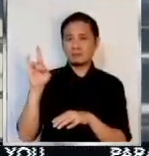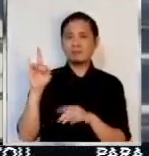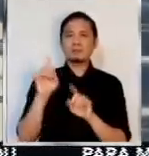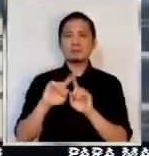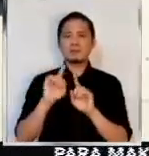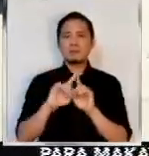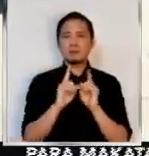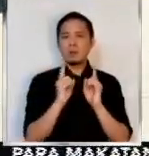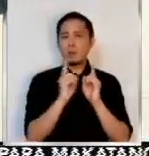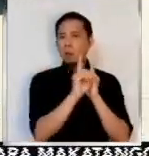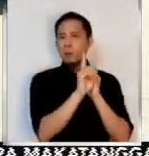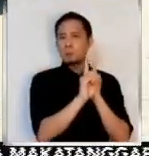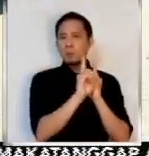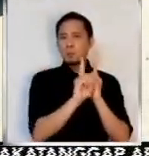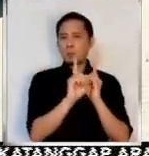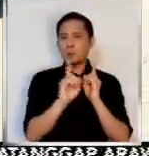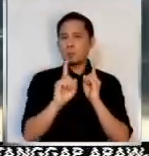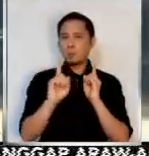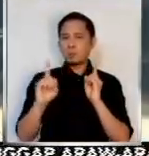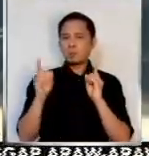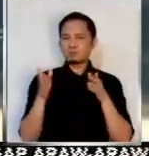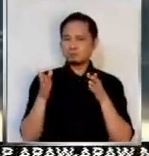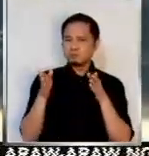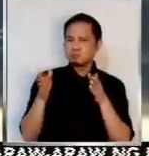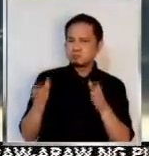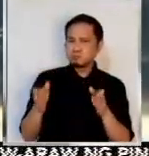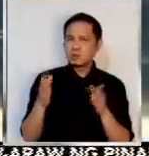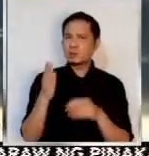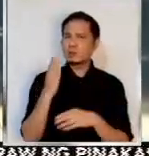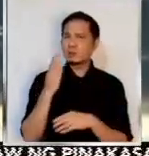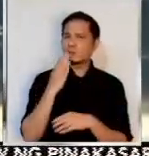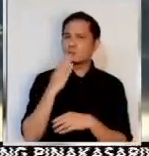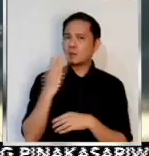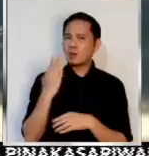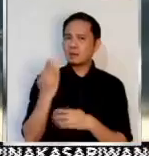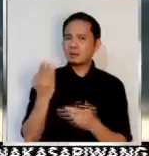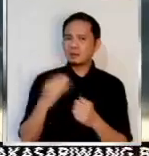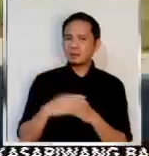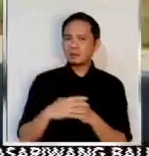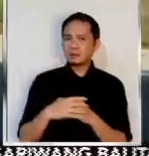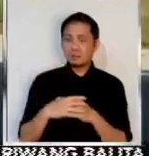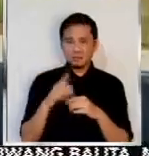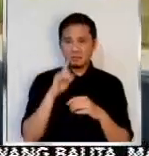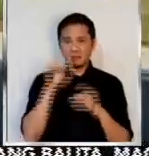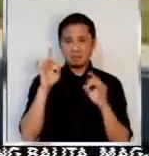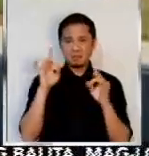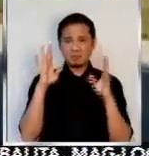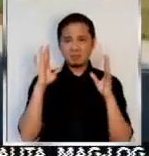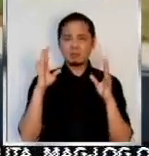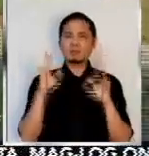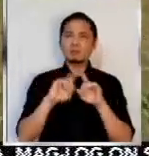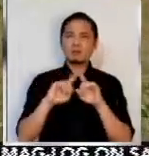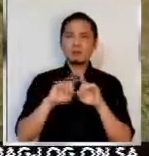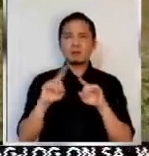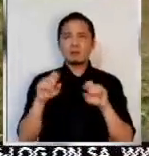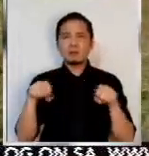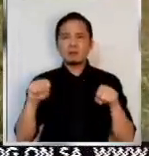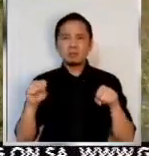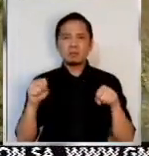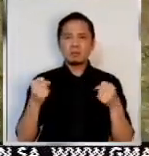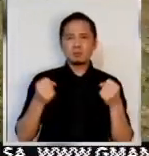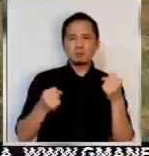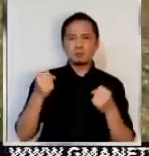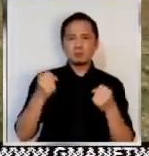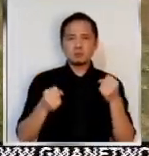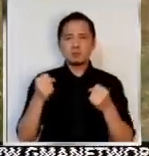isang kalsada sa Pulilan, Bulacan. Naging delikado daw ito para sa mga motorista, lalo na tuwing gabi.